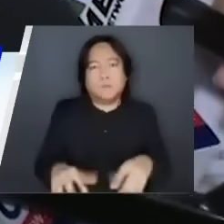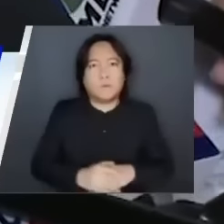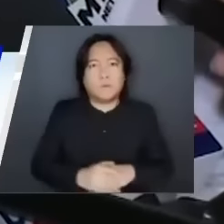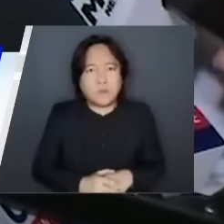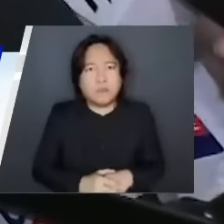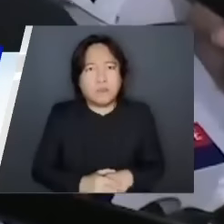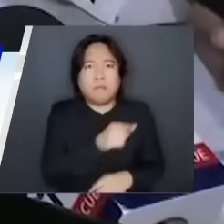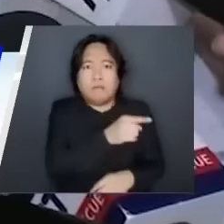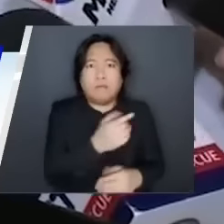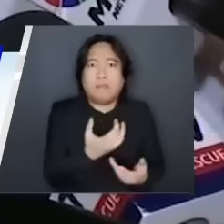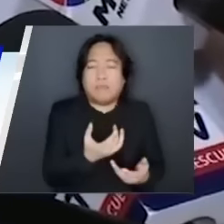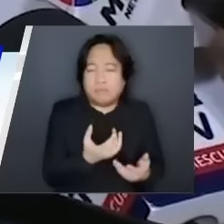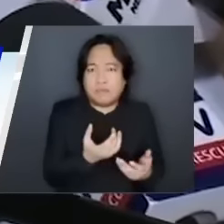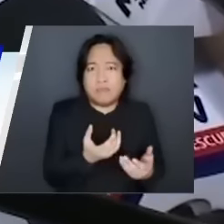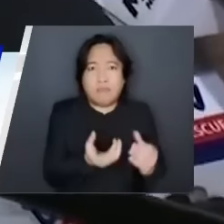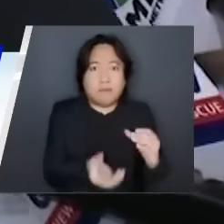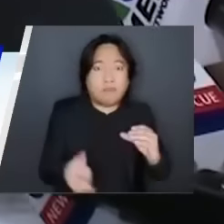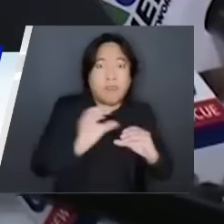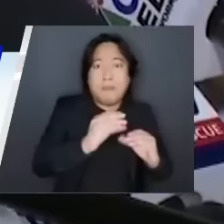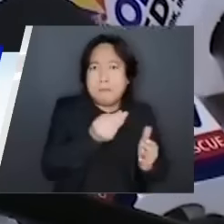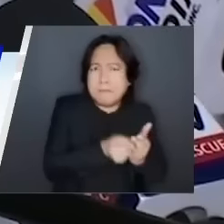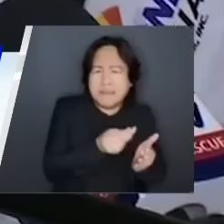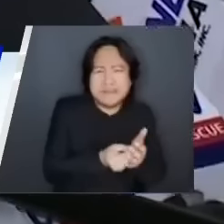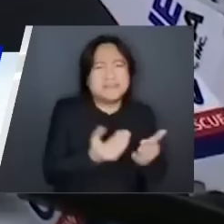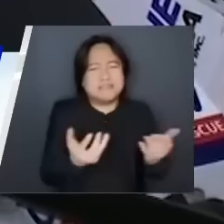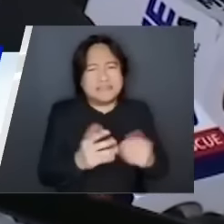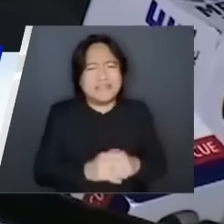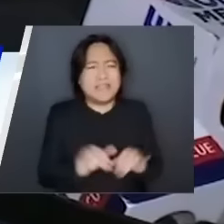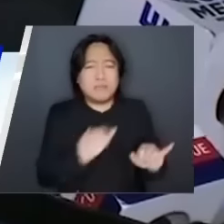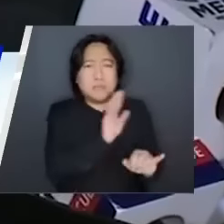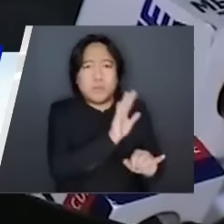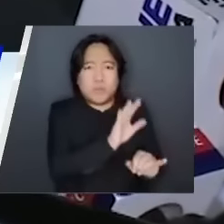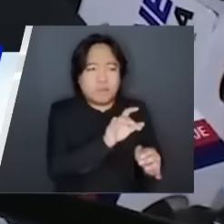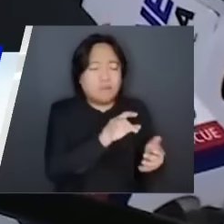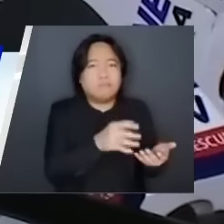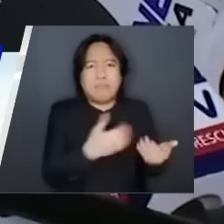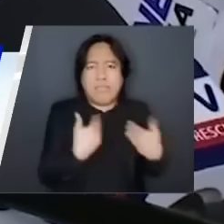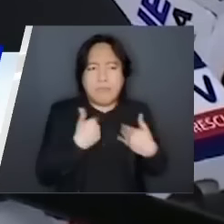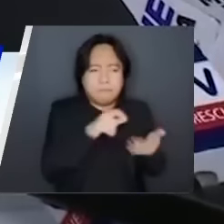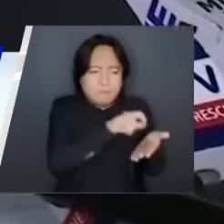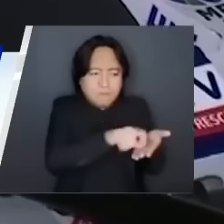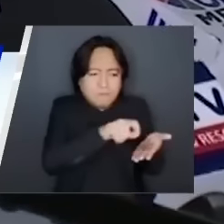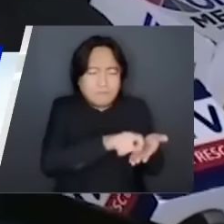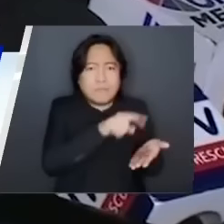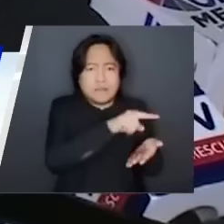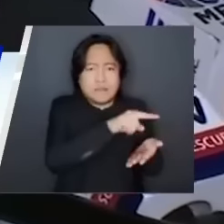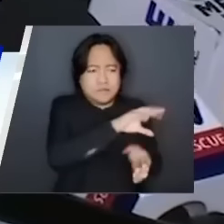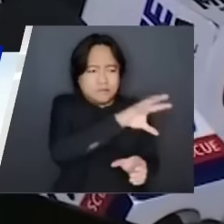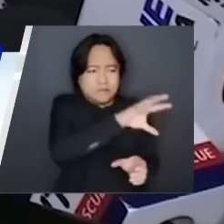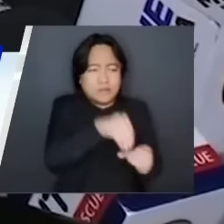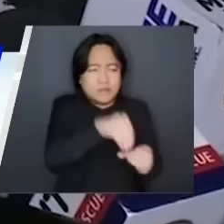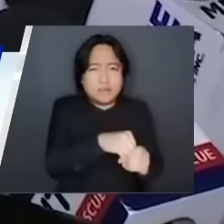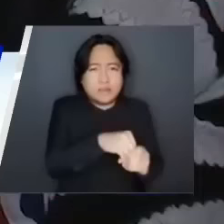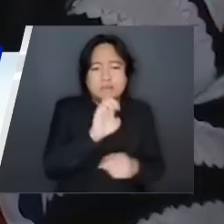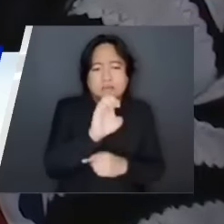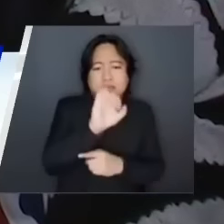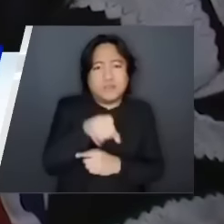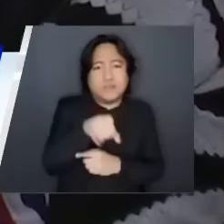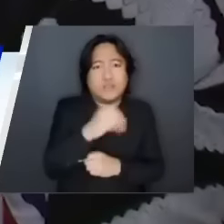involvement also in the extrajudicial killings during her term as mayor of Davao